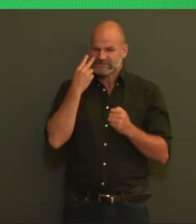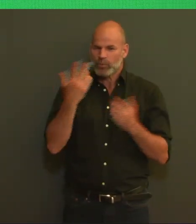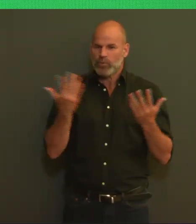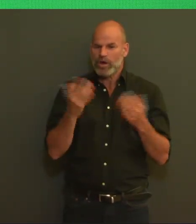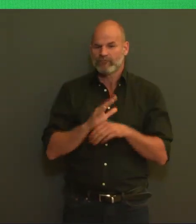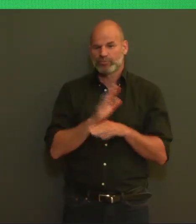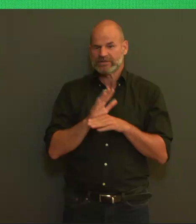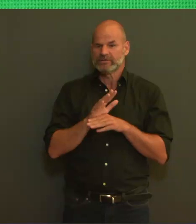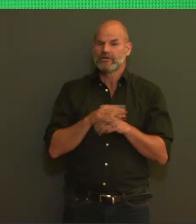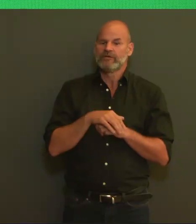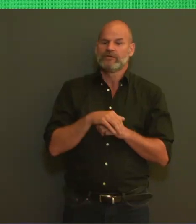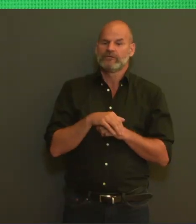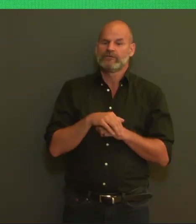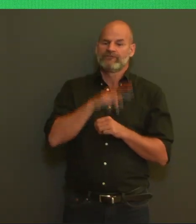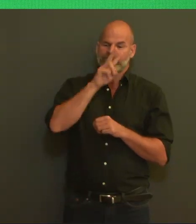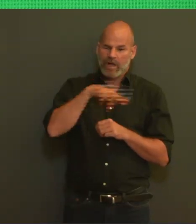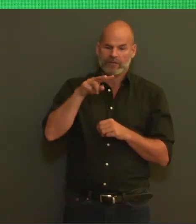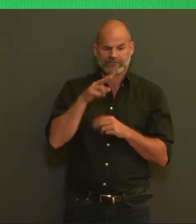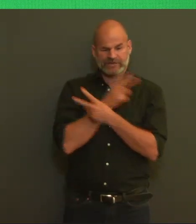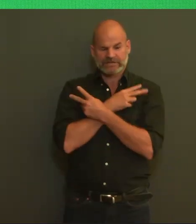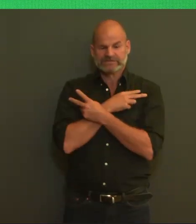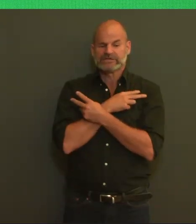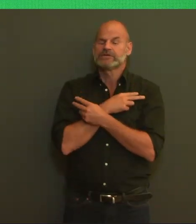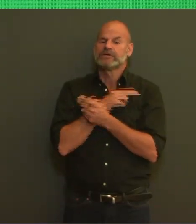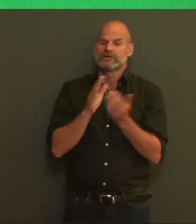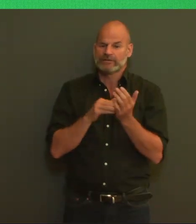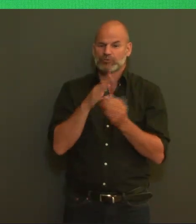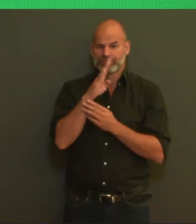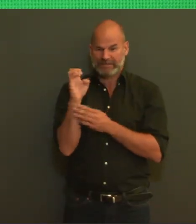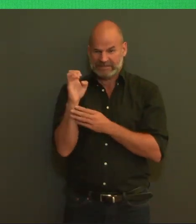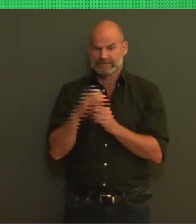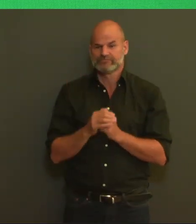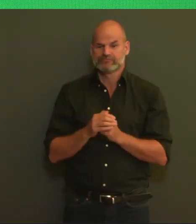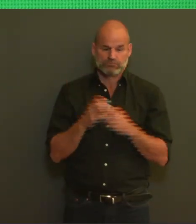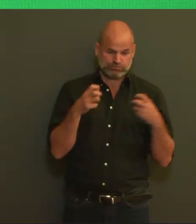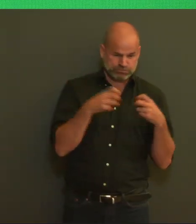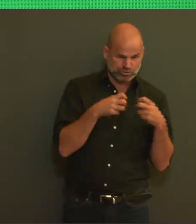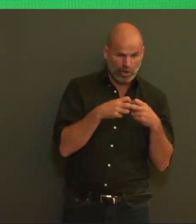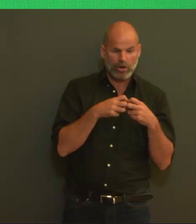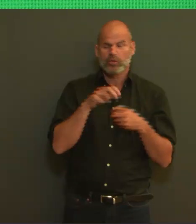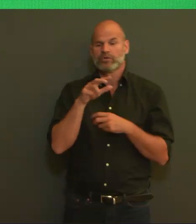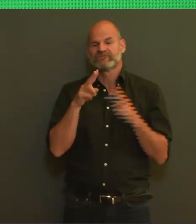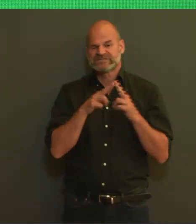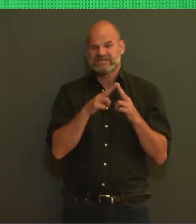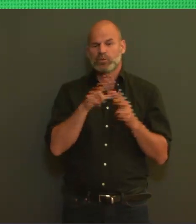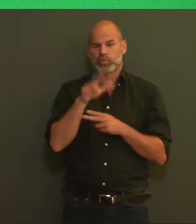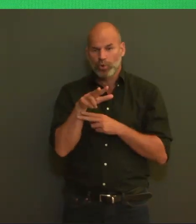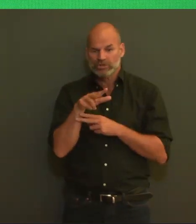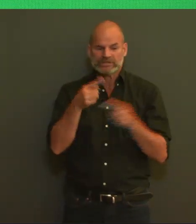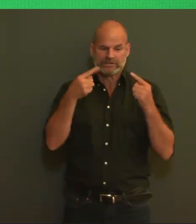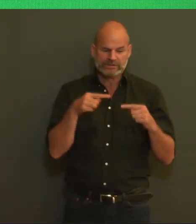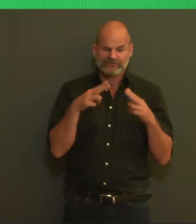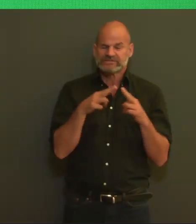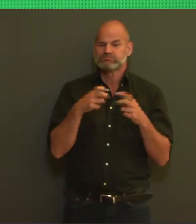VlaanderenVakantieland.be, visitwallonië.be en visit.brussels. Er zijn dus voldoende alternatieven